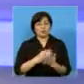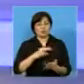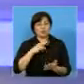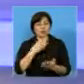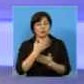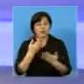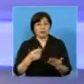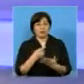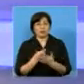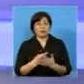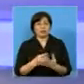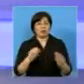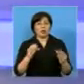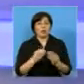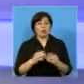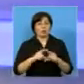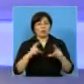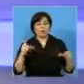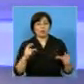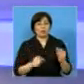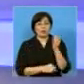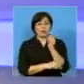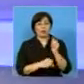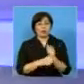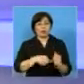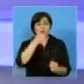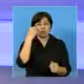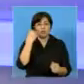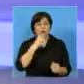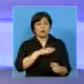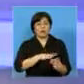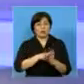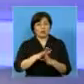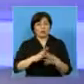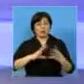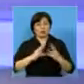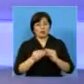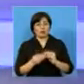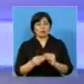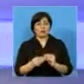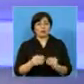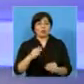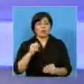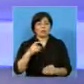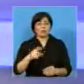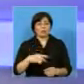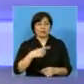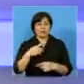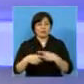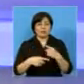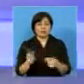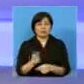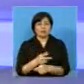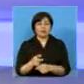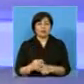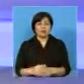айтады. Бүгін өңірлік коммуникациялар орталығында сала мамандары жыл бойы атқарған жұмыстарын қорытындылады. Жансая Әбдікәрімованың бейнематериалында